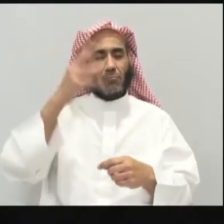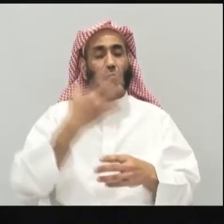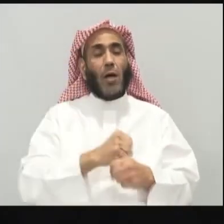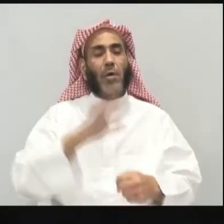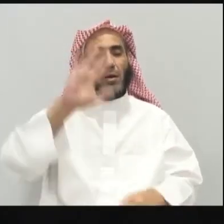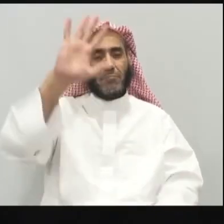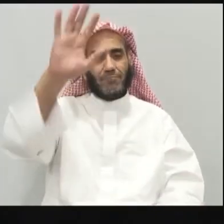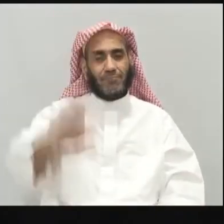الله